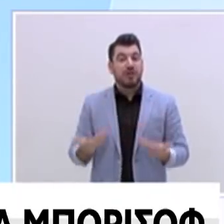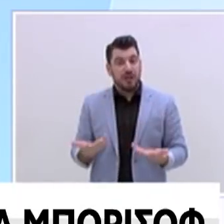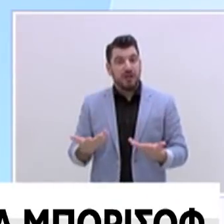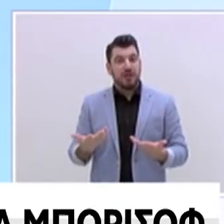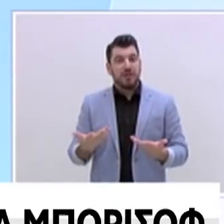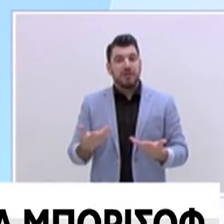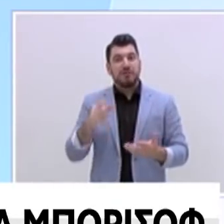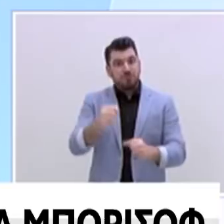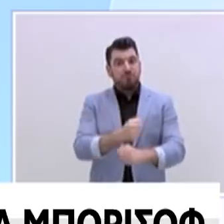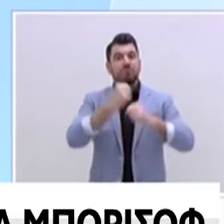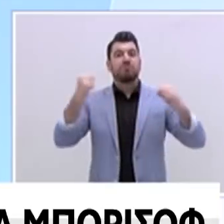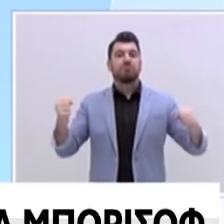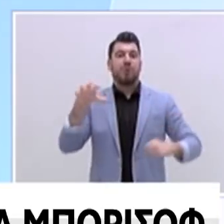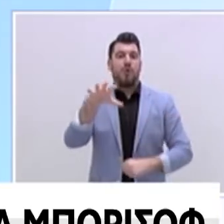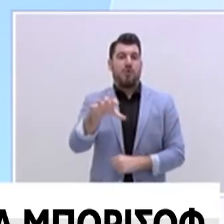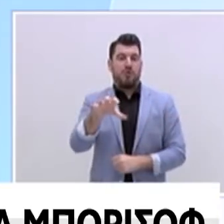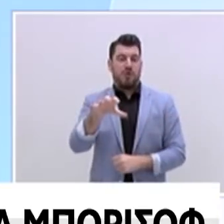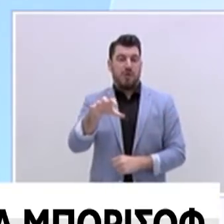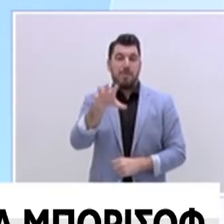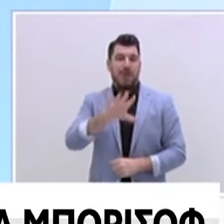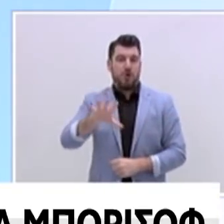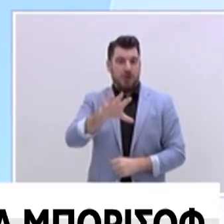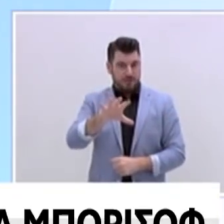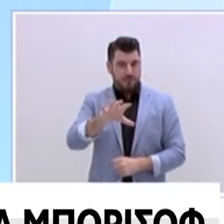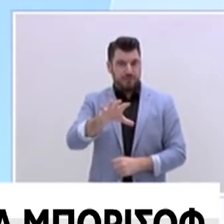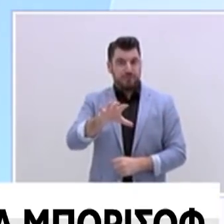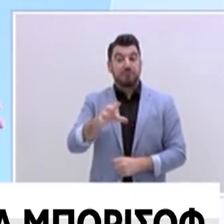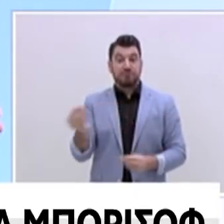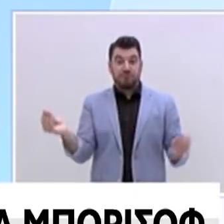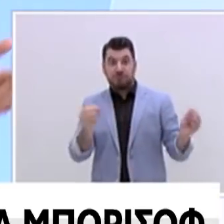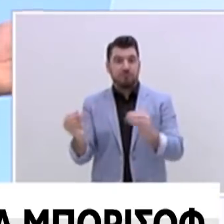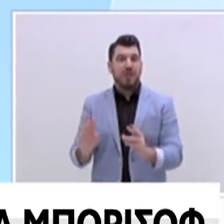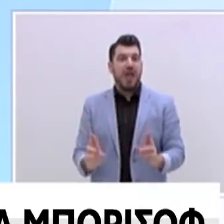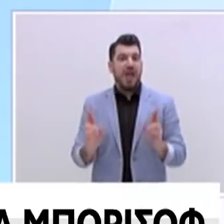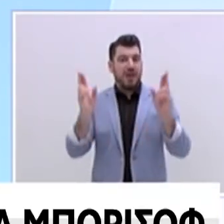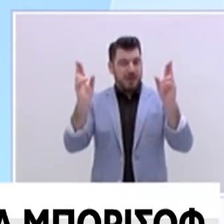χαρακτήρα ως ενεργειακό κόμβο της ευρύτερης περιοχής και προφανώς θα